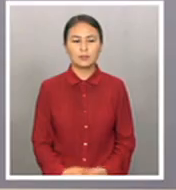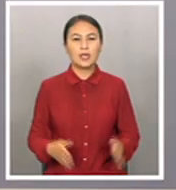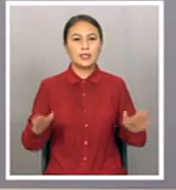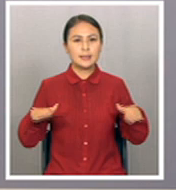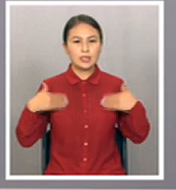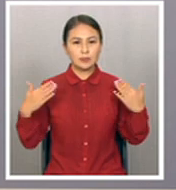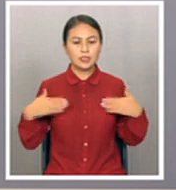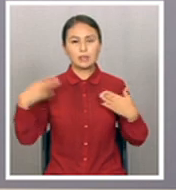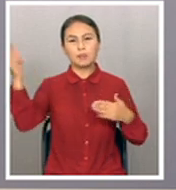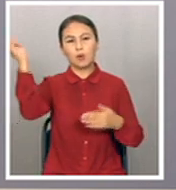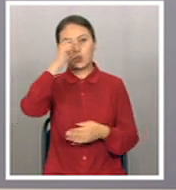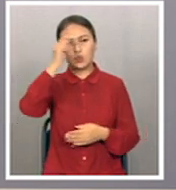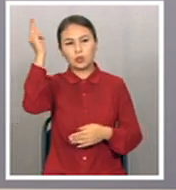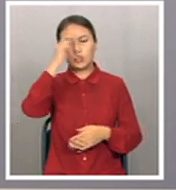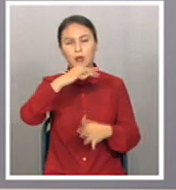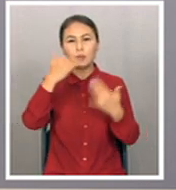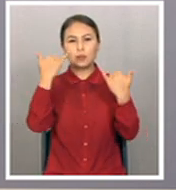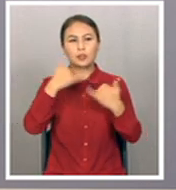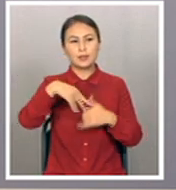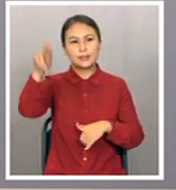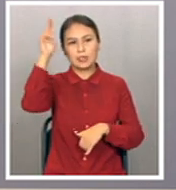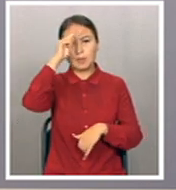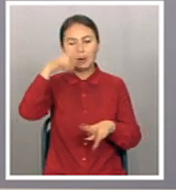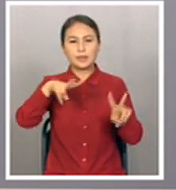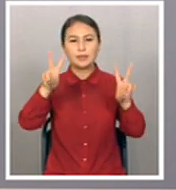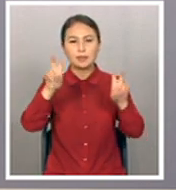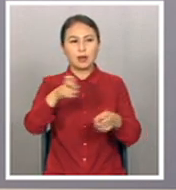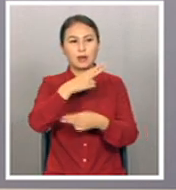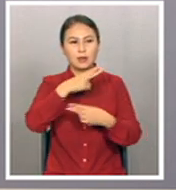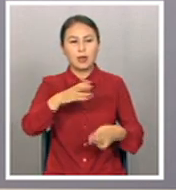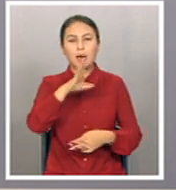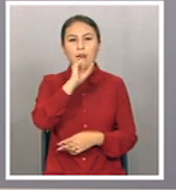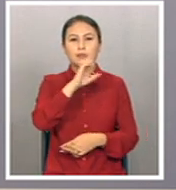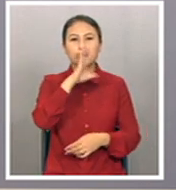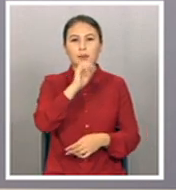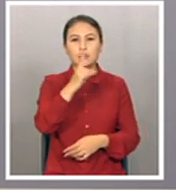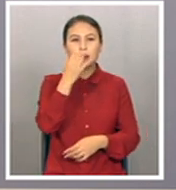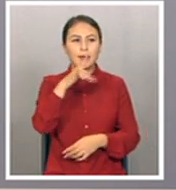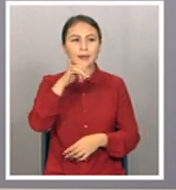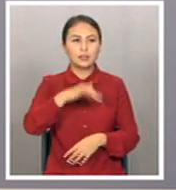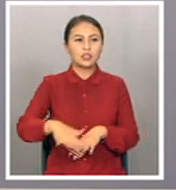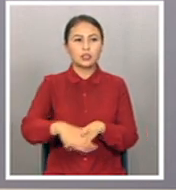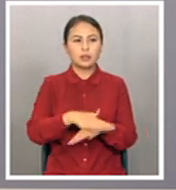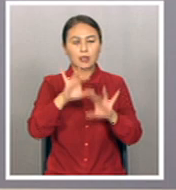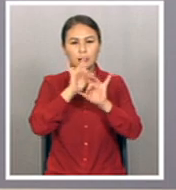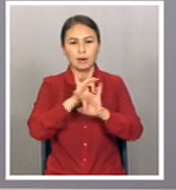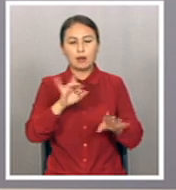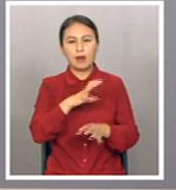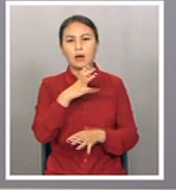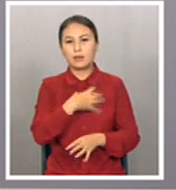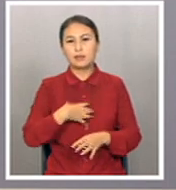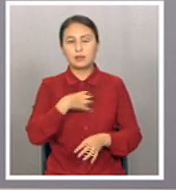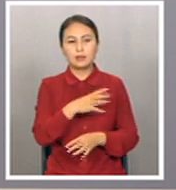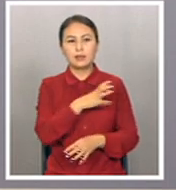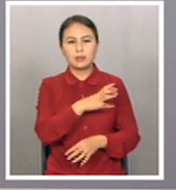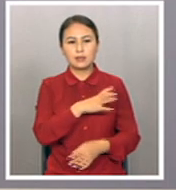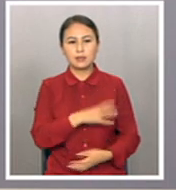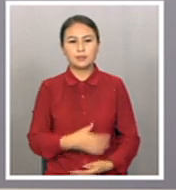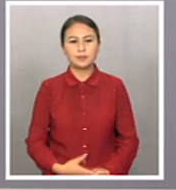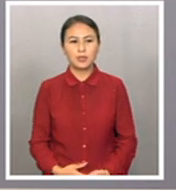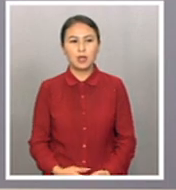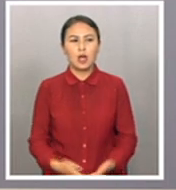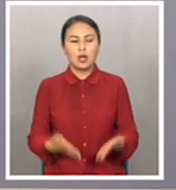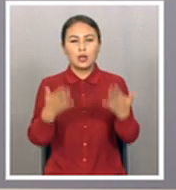Сәлеметсіздер ме, оқушылар? Бүгінгі сабағымыздың тақырыбы «Асан қайғы жырлары асыл қазына».